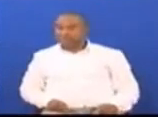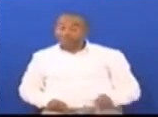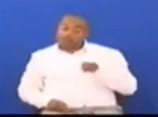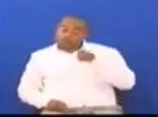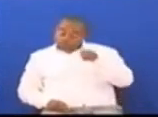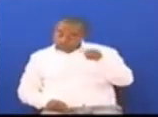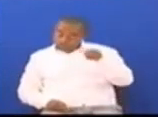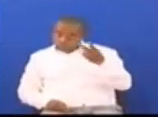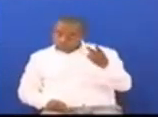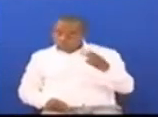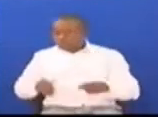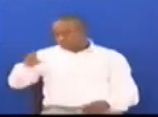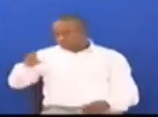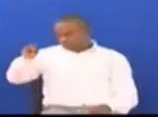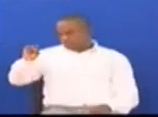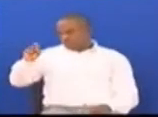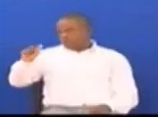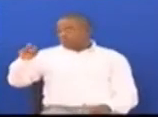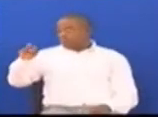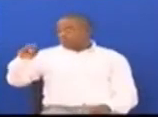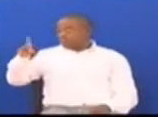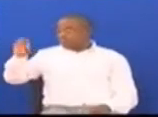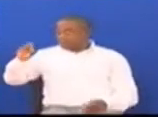usilinde na huyu lijua likali